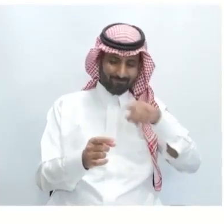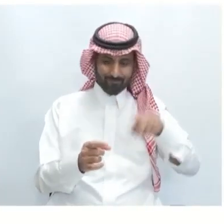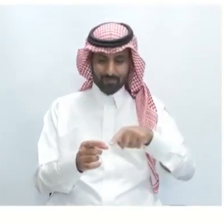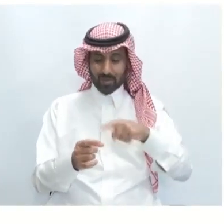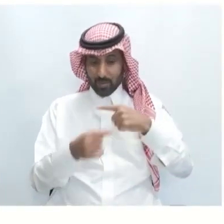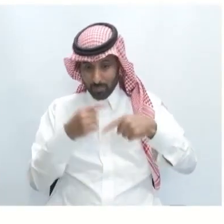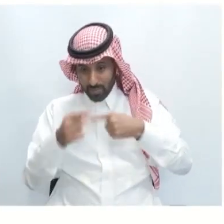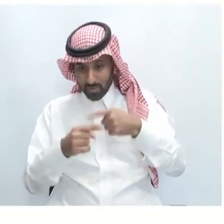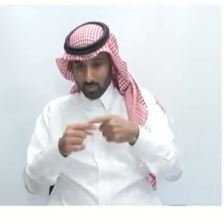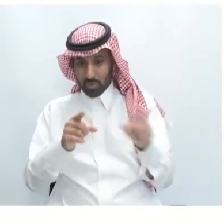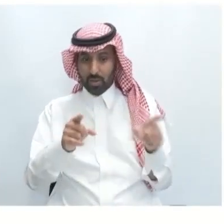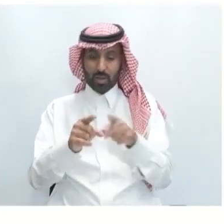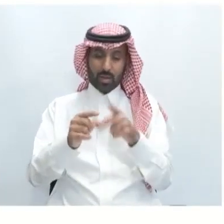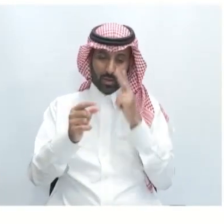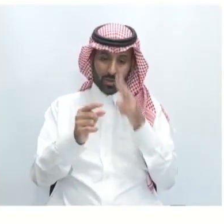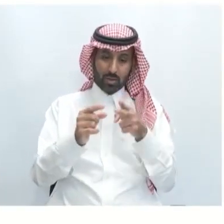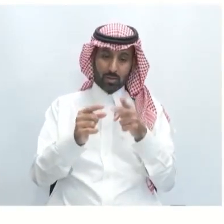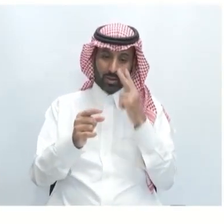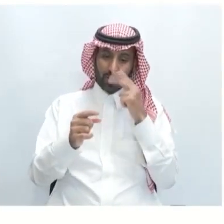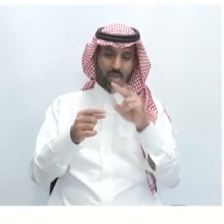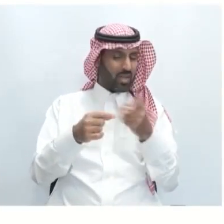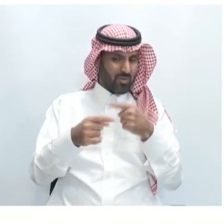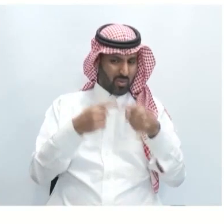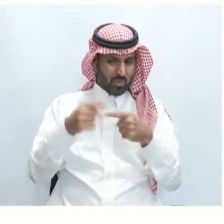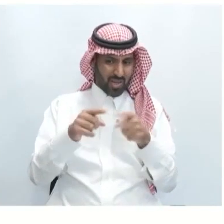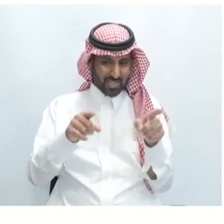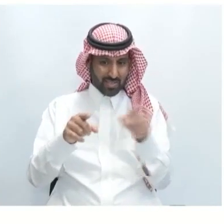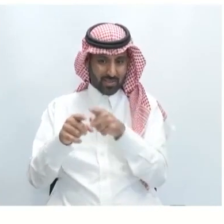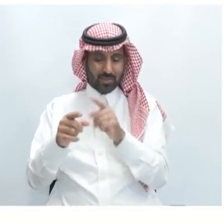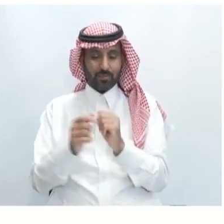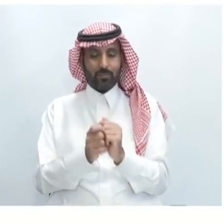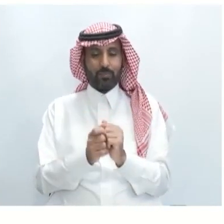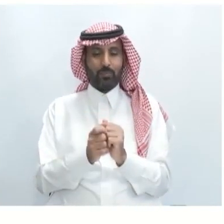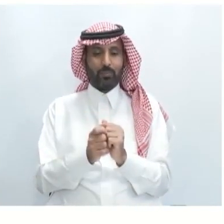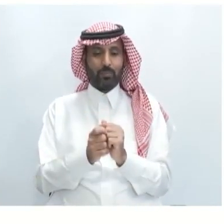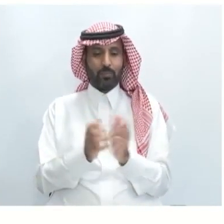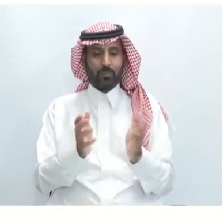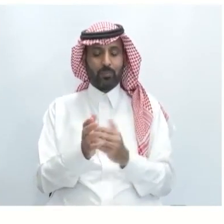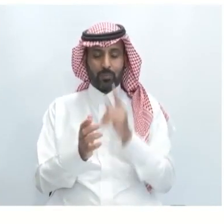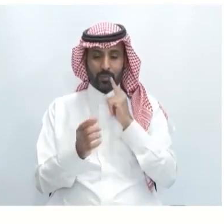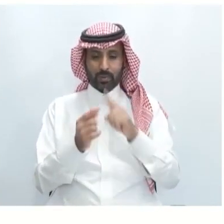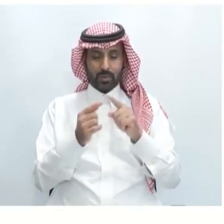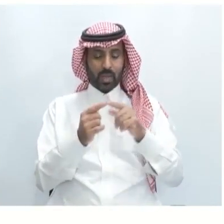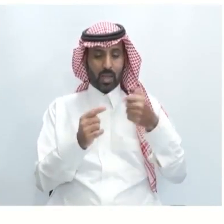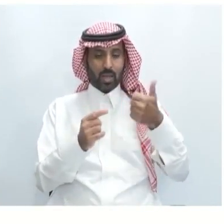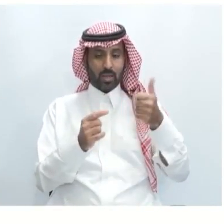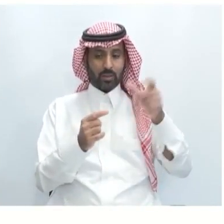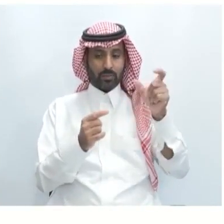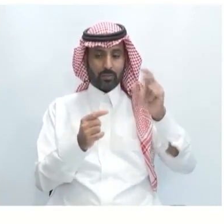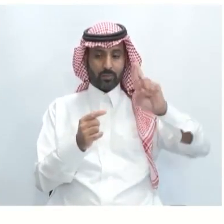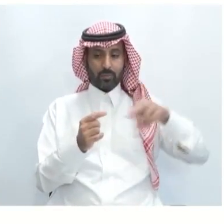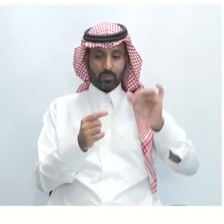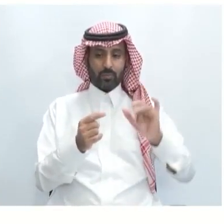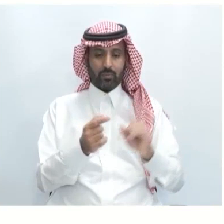مطوي ايضا يعطيك هنا تصور كيف سيكون شكل البروتين ايضا الانزيم من نوع من انواع